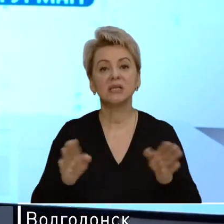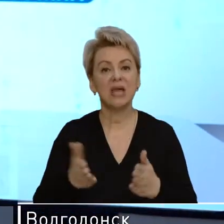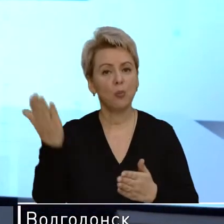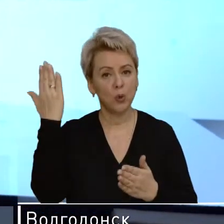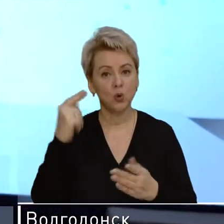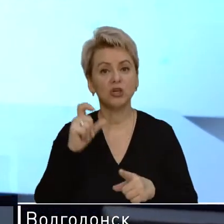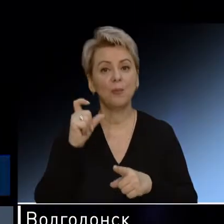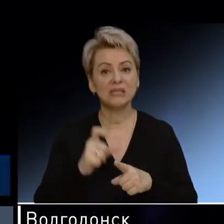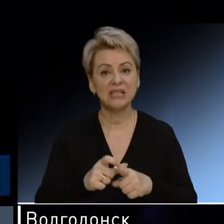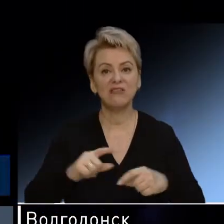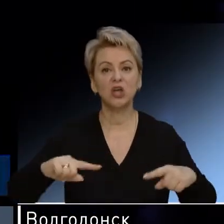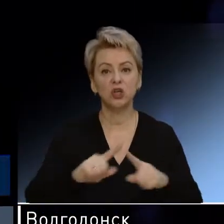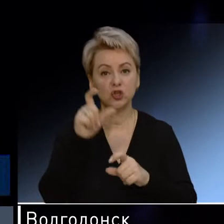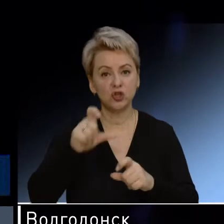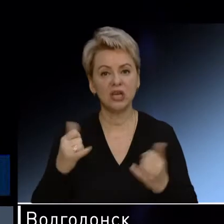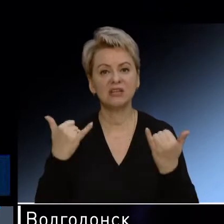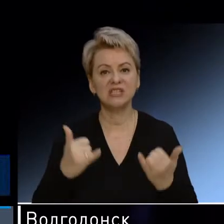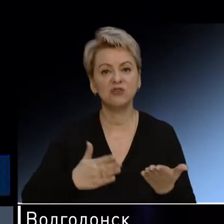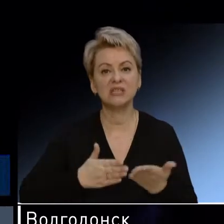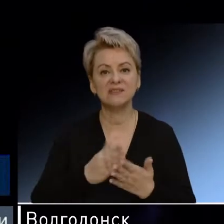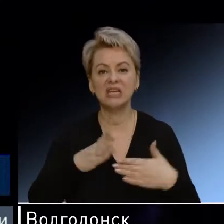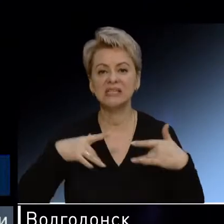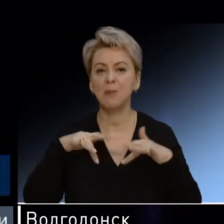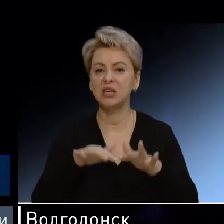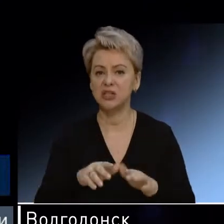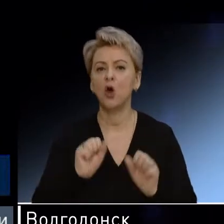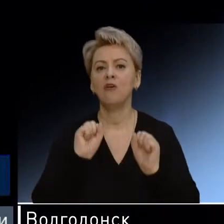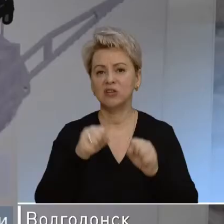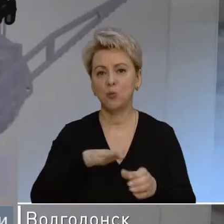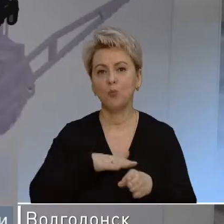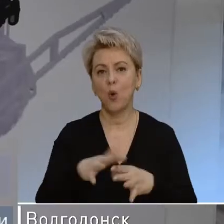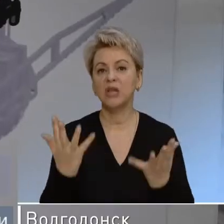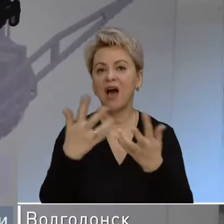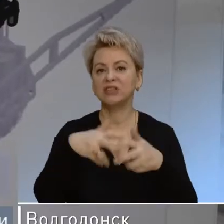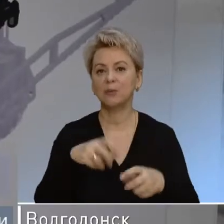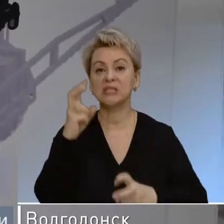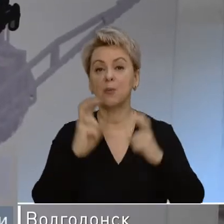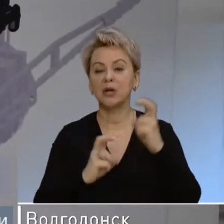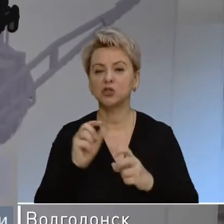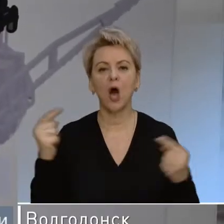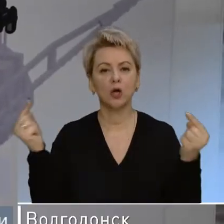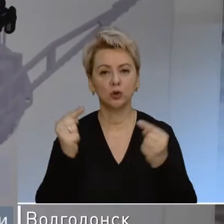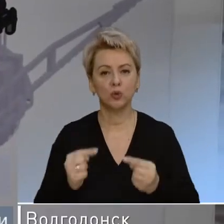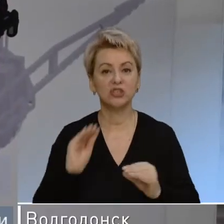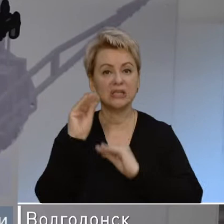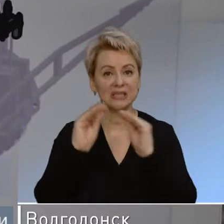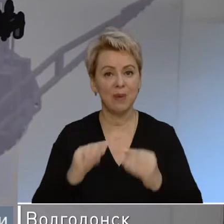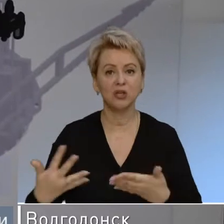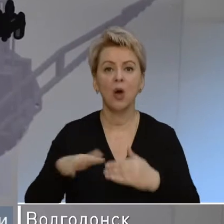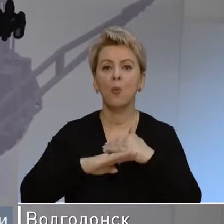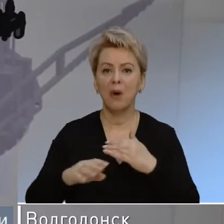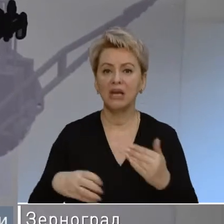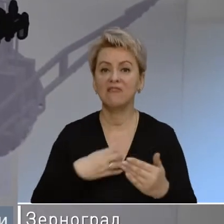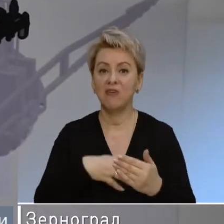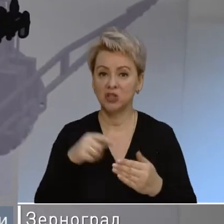прошлом. По словам разработчиков, уже сегодня в сфере земледелия стала возможна полная автоматизация производства, а точный сбор данных с полей является